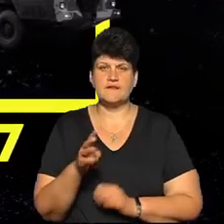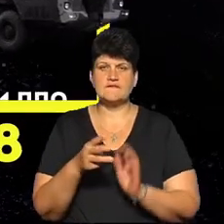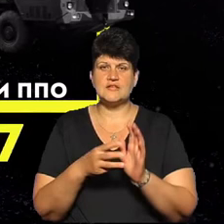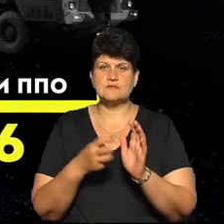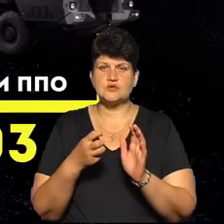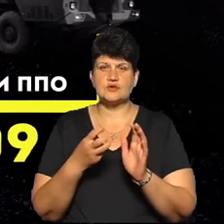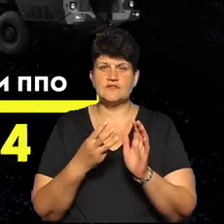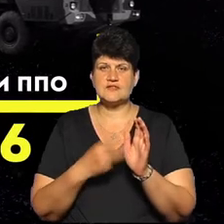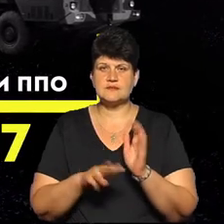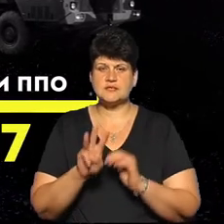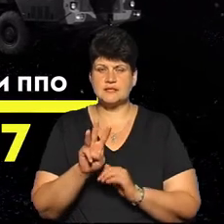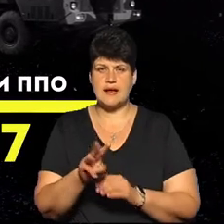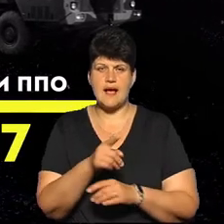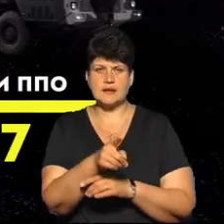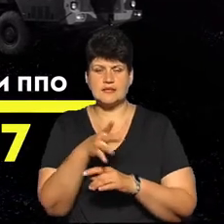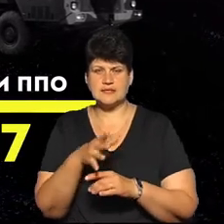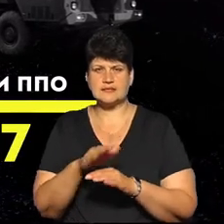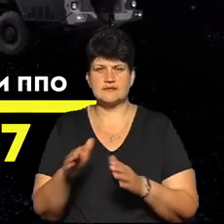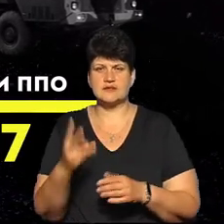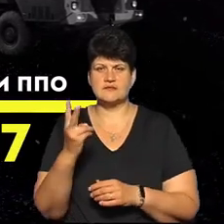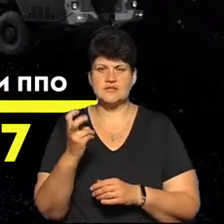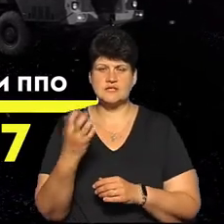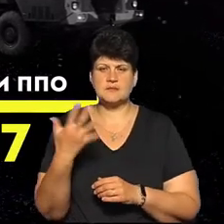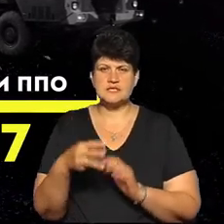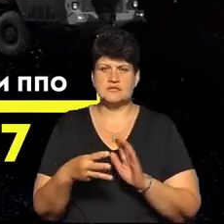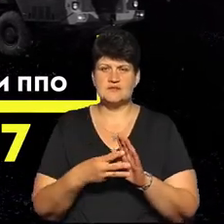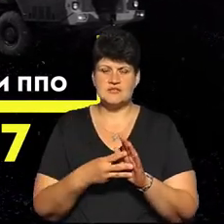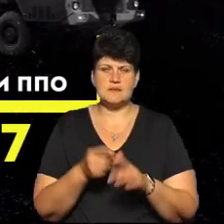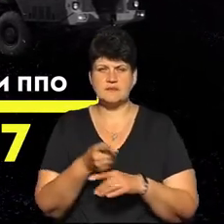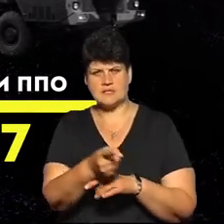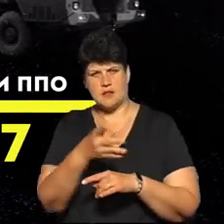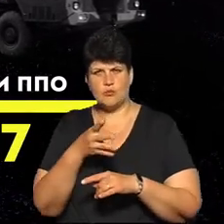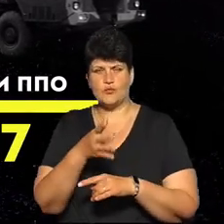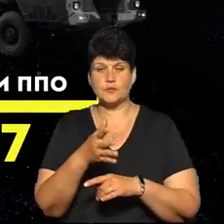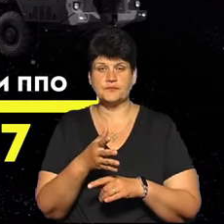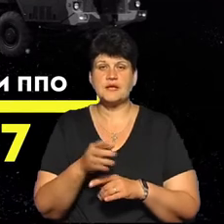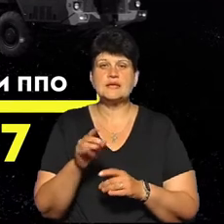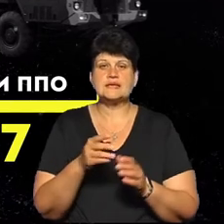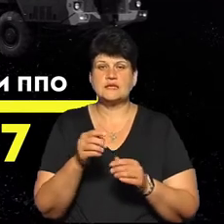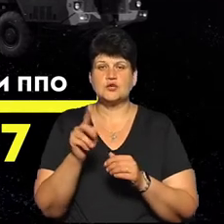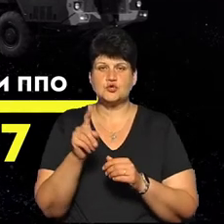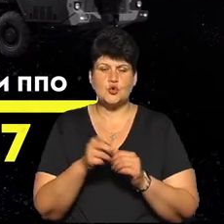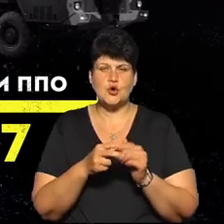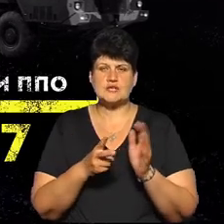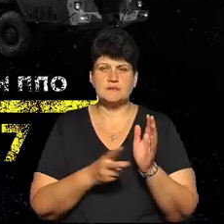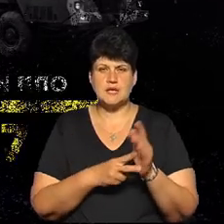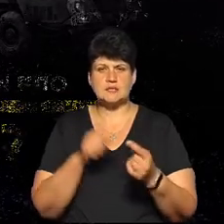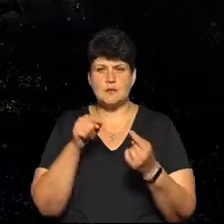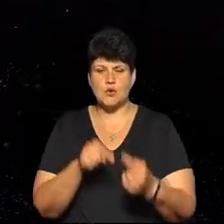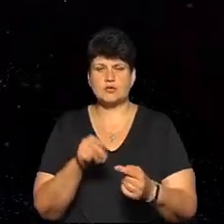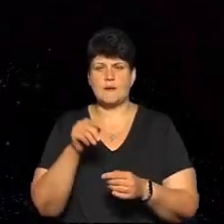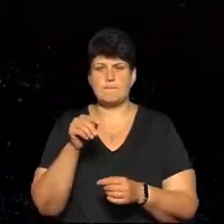883 артилерійські системи, 258 реактивних систем залпового вогню, 117 засобів протиповітряної